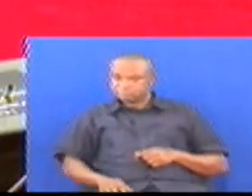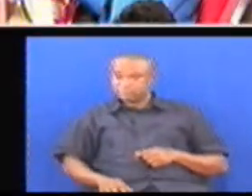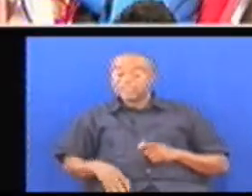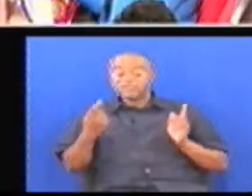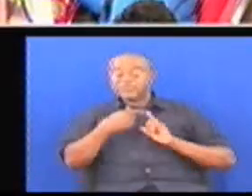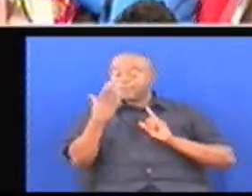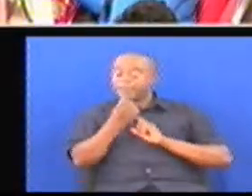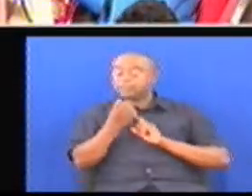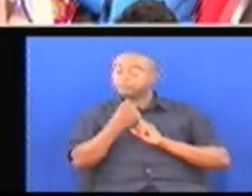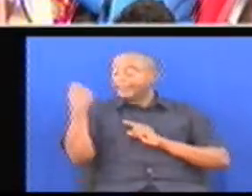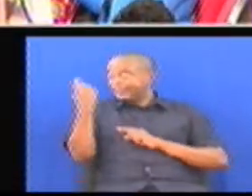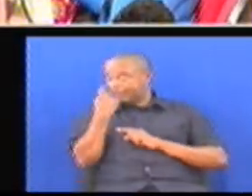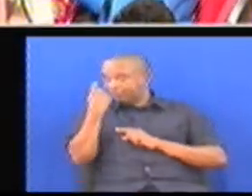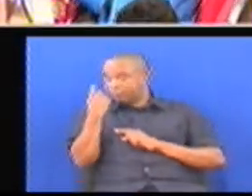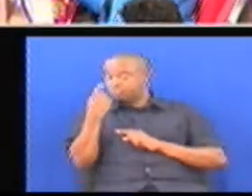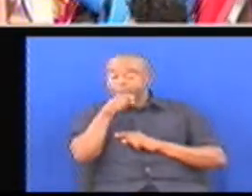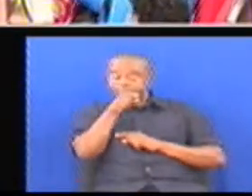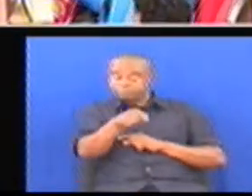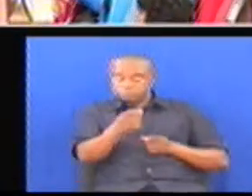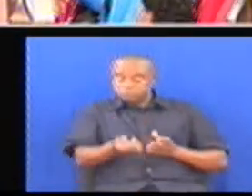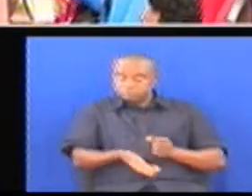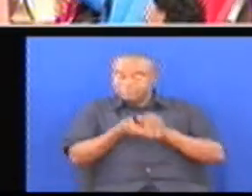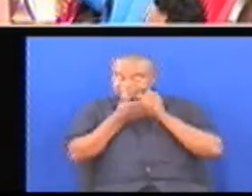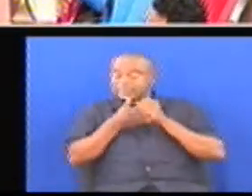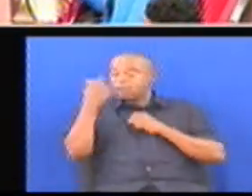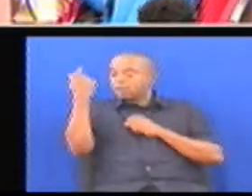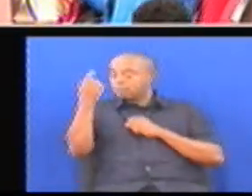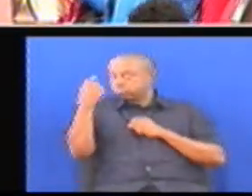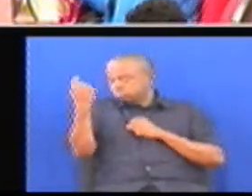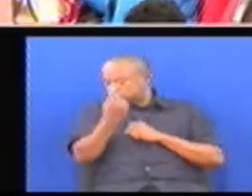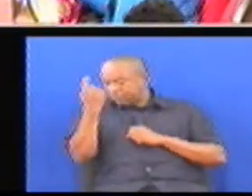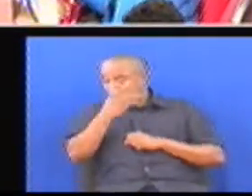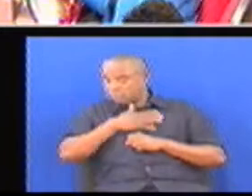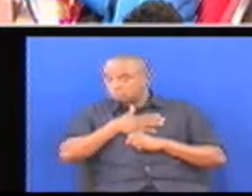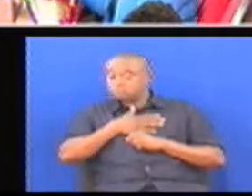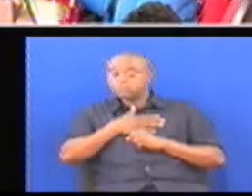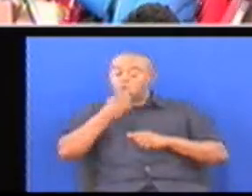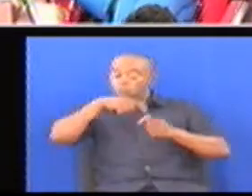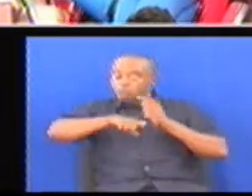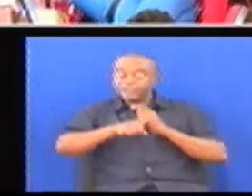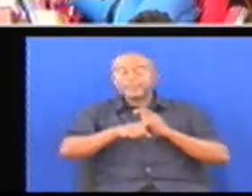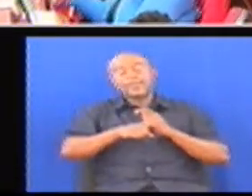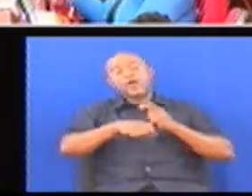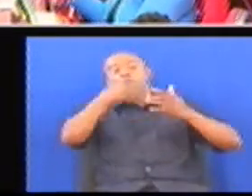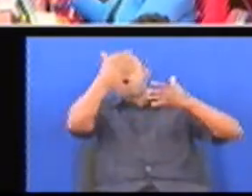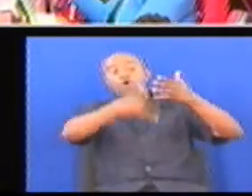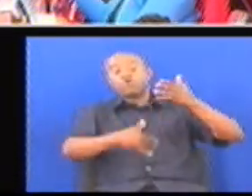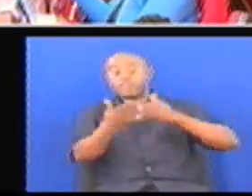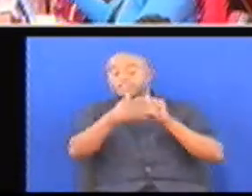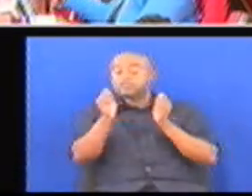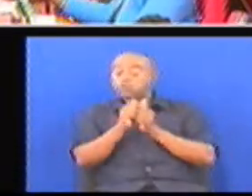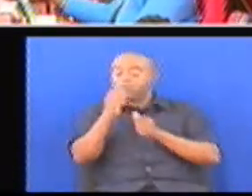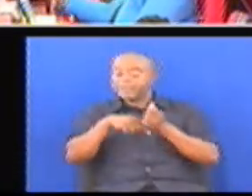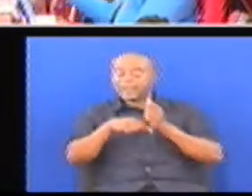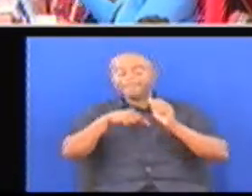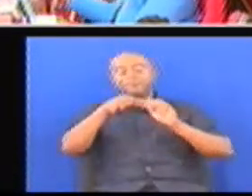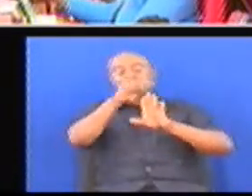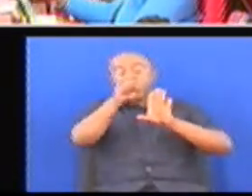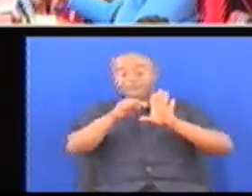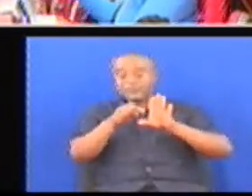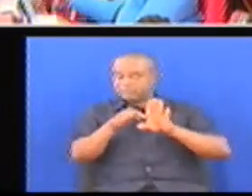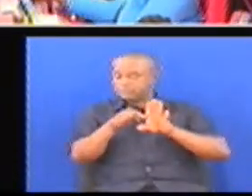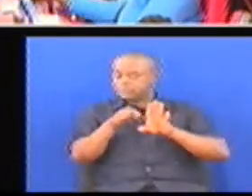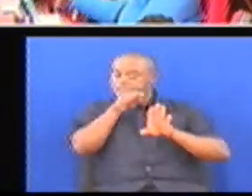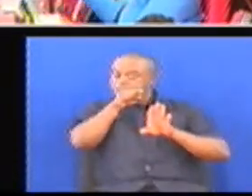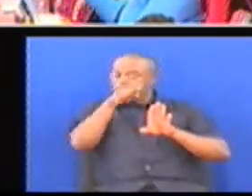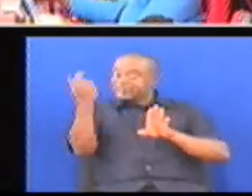pato la taifa umeiwezesha nchi yetu kuwa miongoni mwa nchi 10 za bara la Afrika zenye uchumi